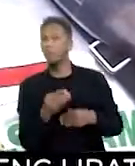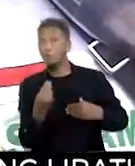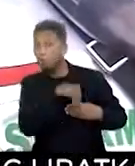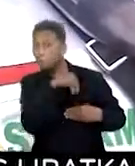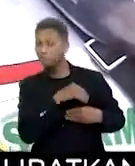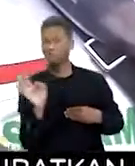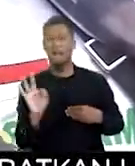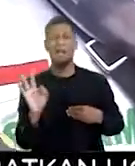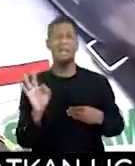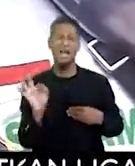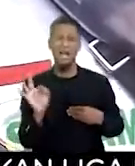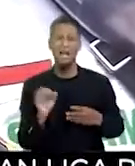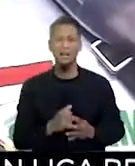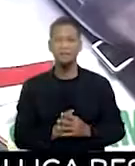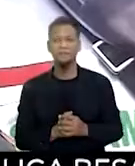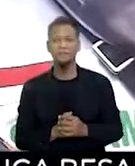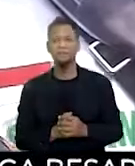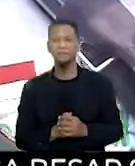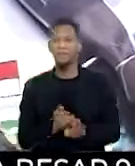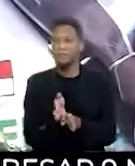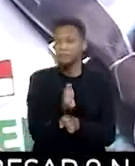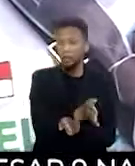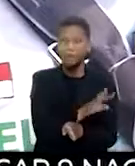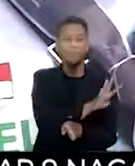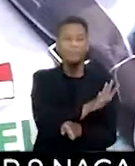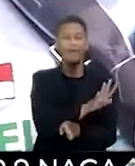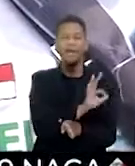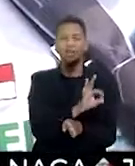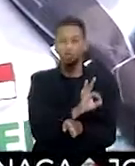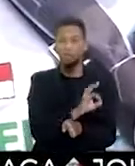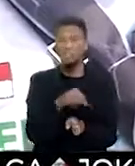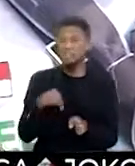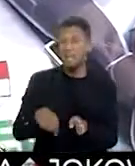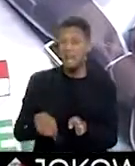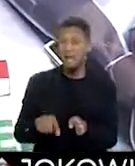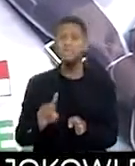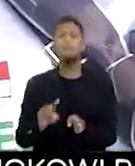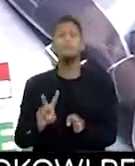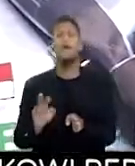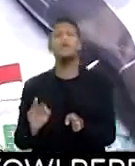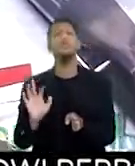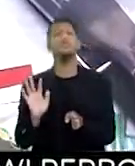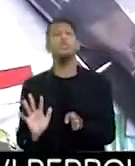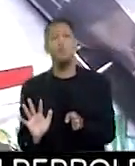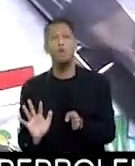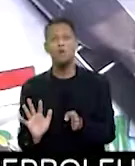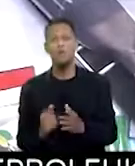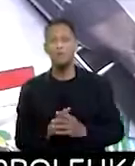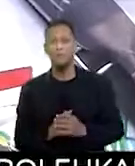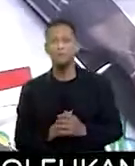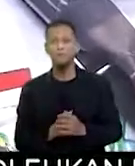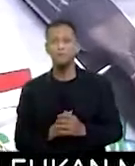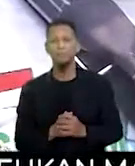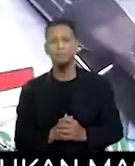sudah berapa, Pak? Sebelumnya 4.500, sekarang cuma 1.200. Di saat yang bersamaan harga